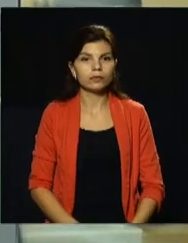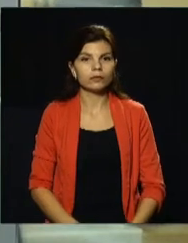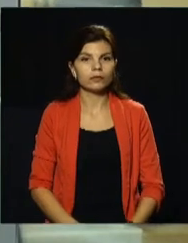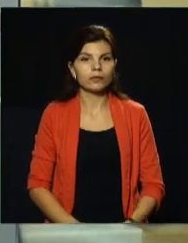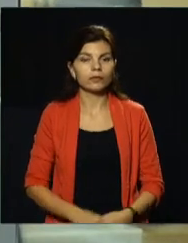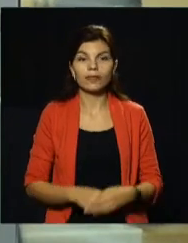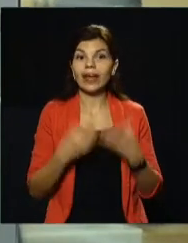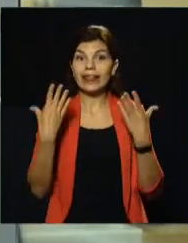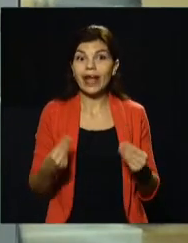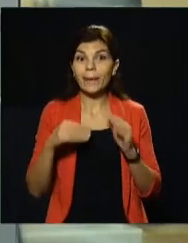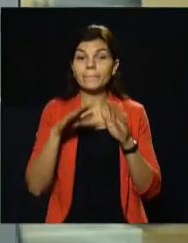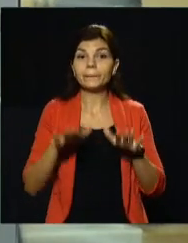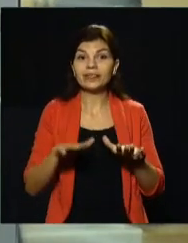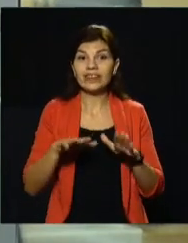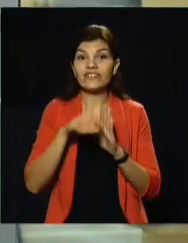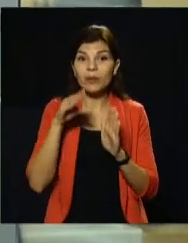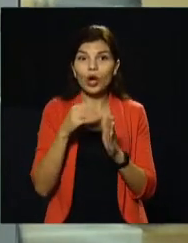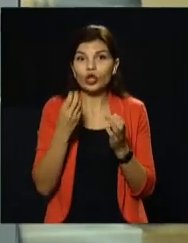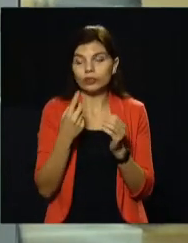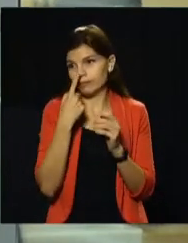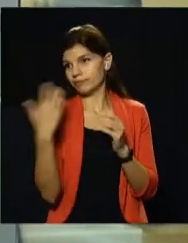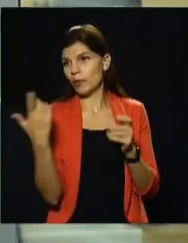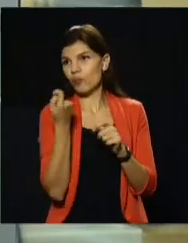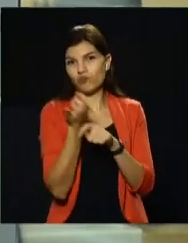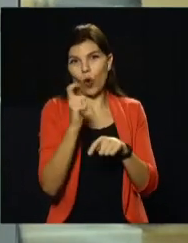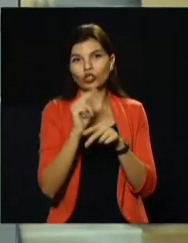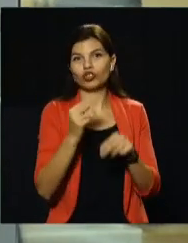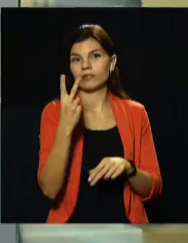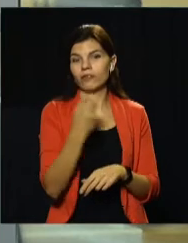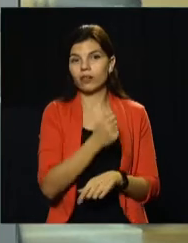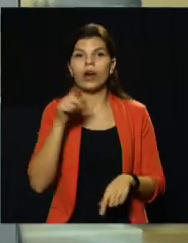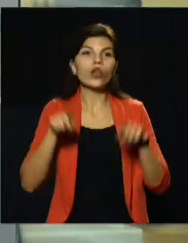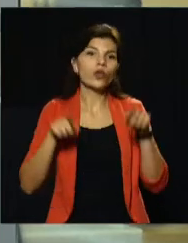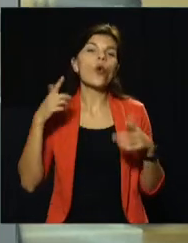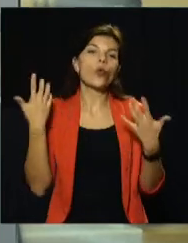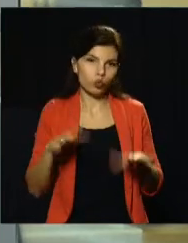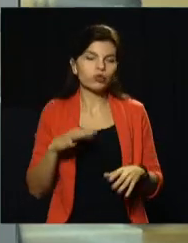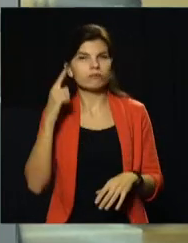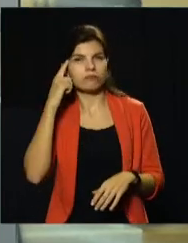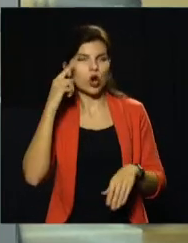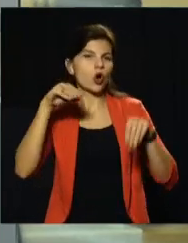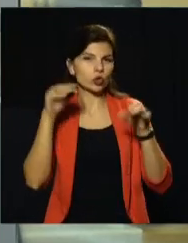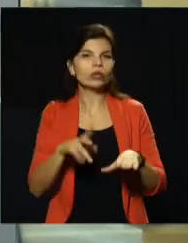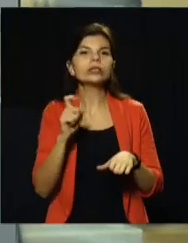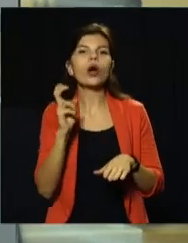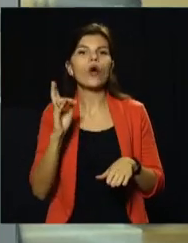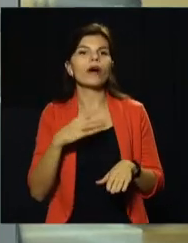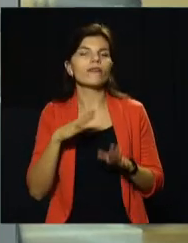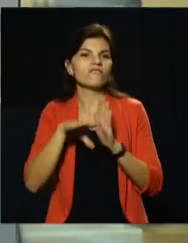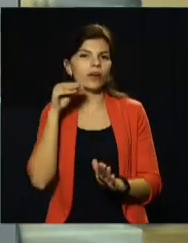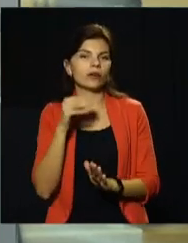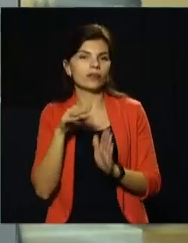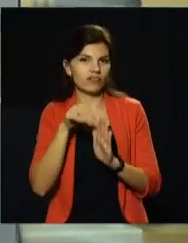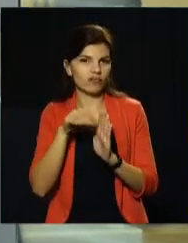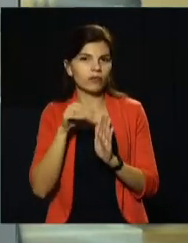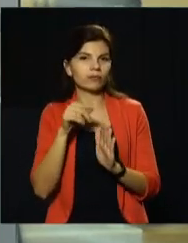До місцевих виборів залишилося трохи більше 2 тижнів. Хтось вже визначився, за кого голосуватиме, хтось ще вагається.